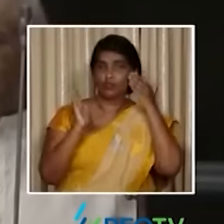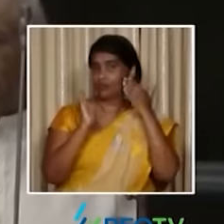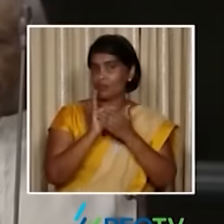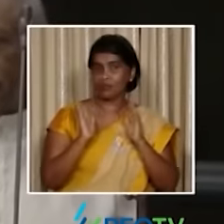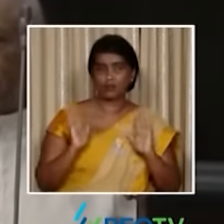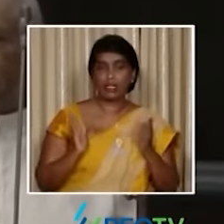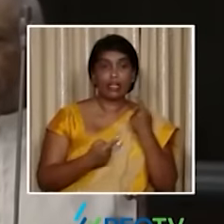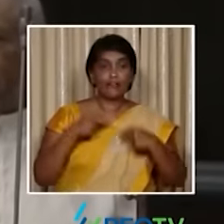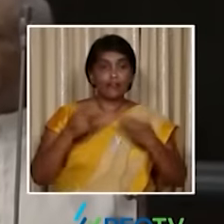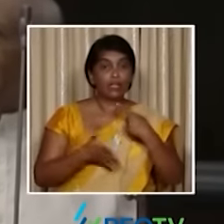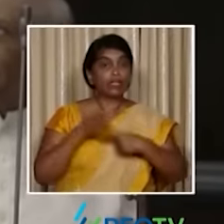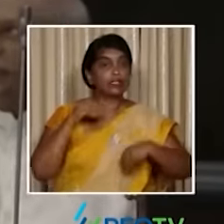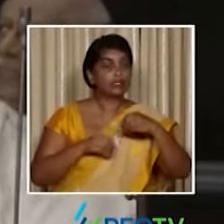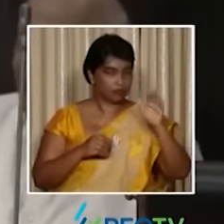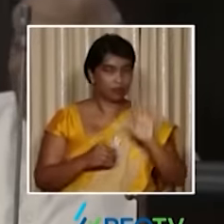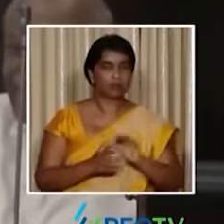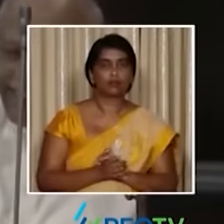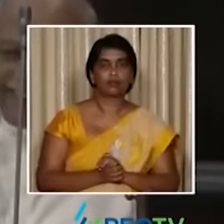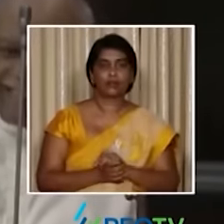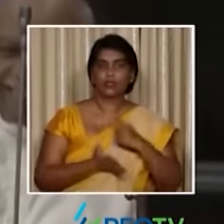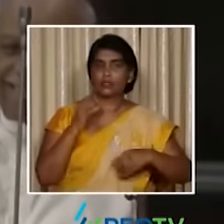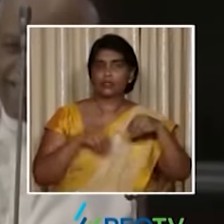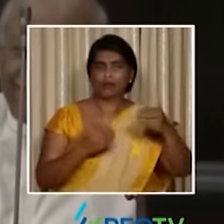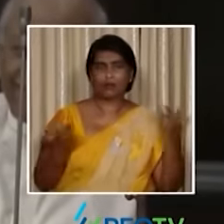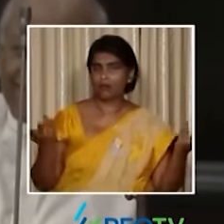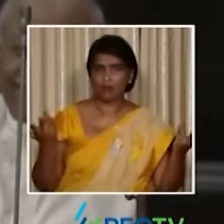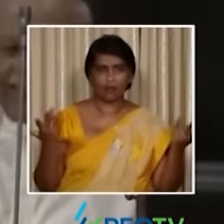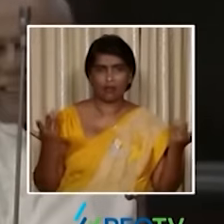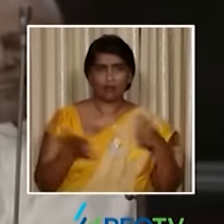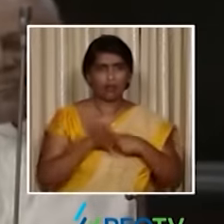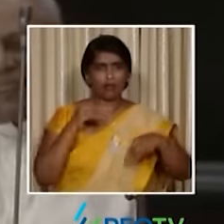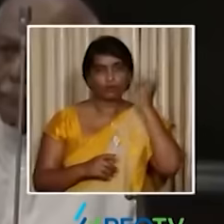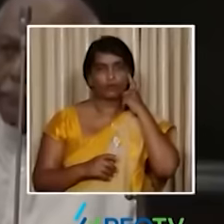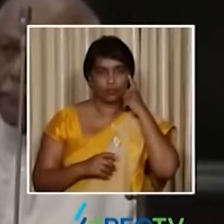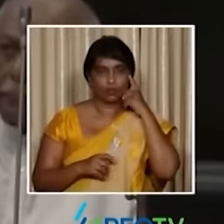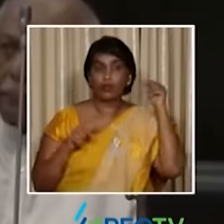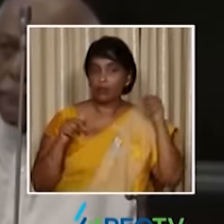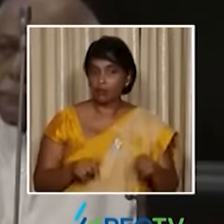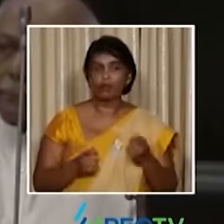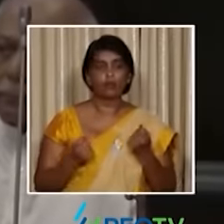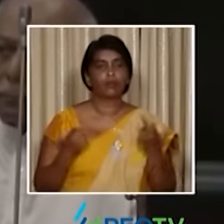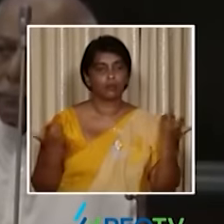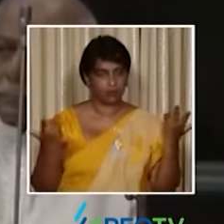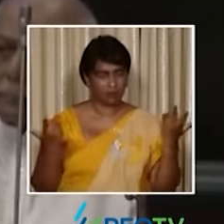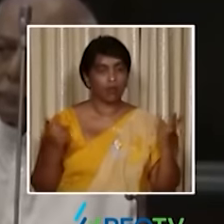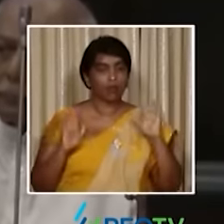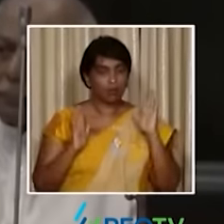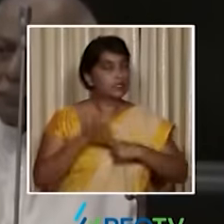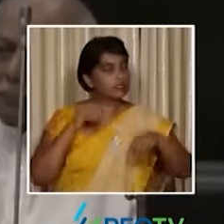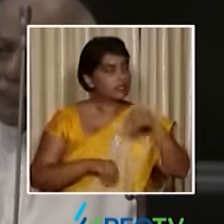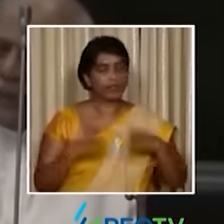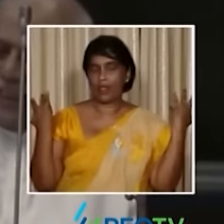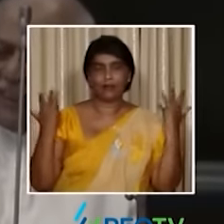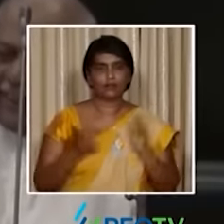කතාව. විවාදීල්ුවේ ඡන්දේ කල් දානවා කියලා. ඡන්දේ කල් දාලා නැහැ. කල් දාන්න ඡන්දයක් නැහැ. දැනට මුදල් නැහැ. ඒ දැනට ඡන්දෙකුත්